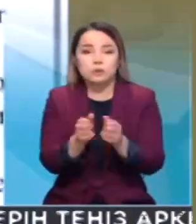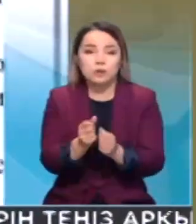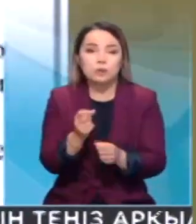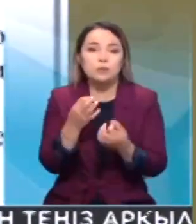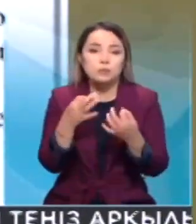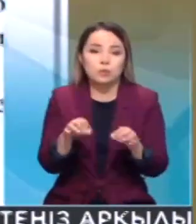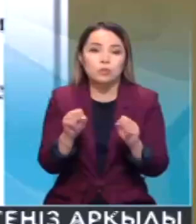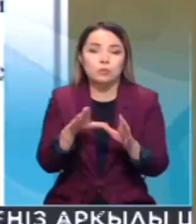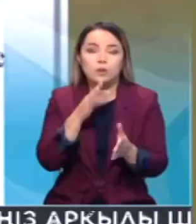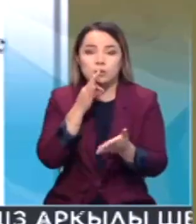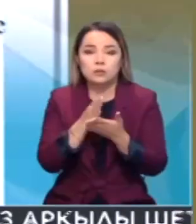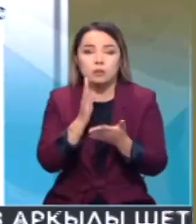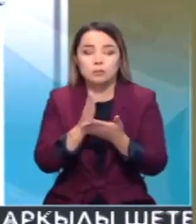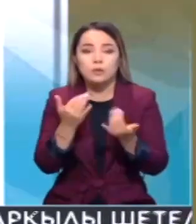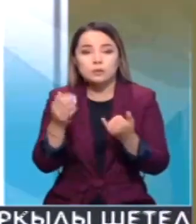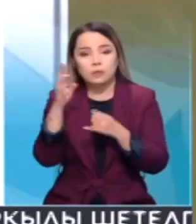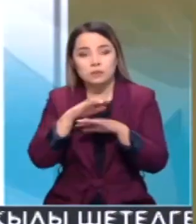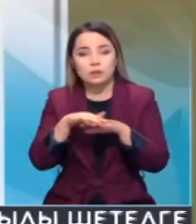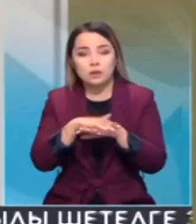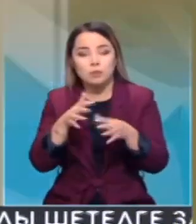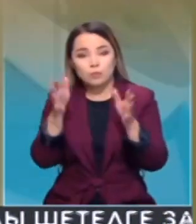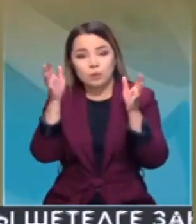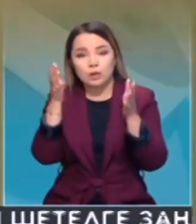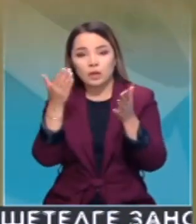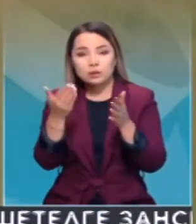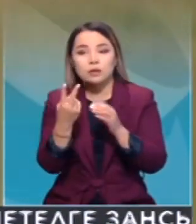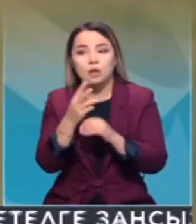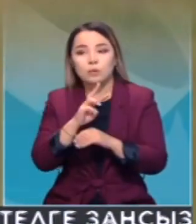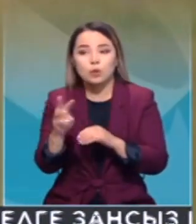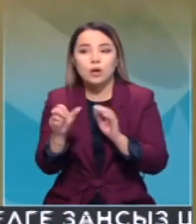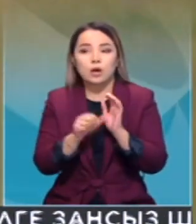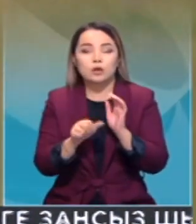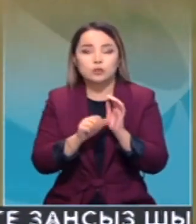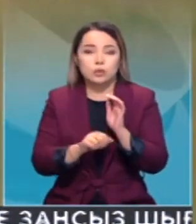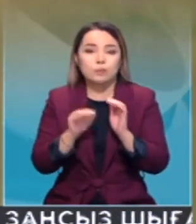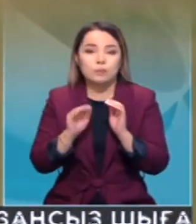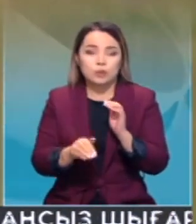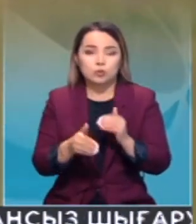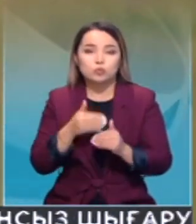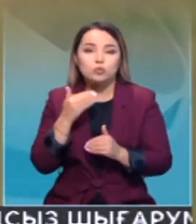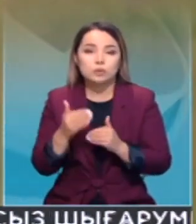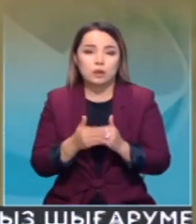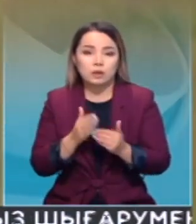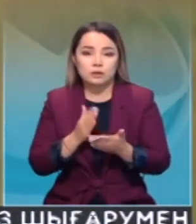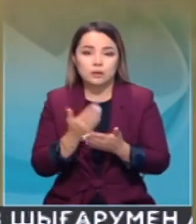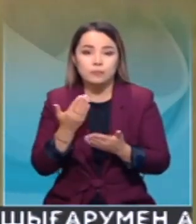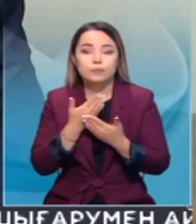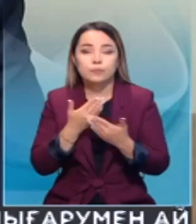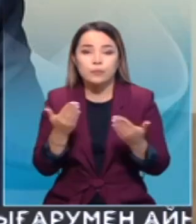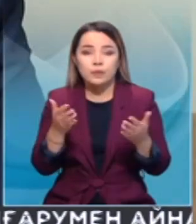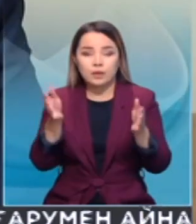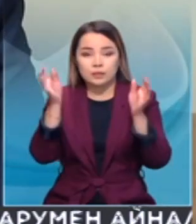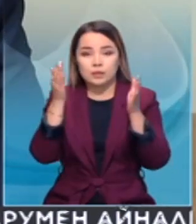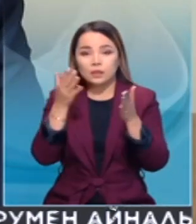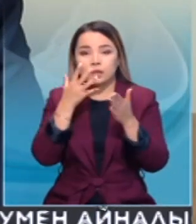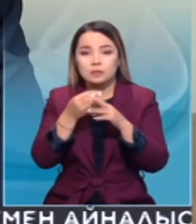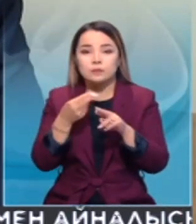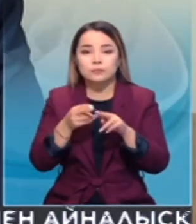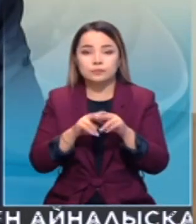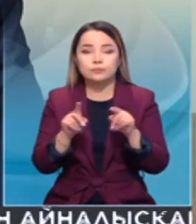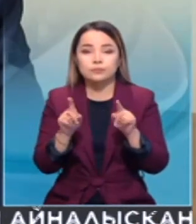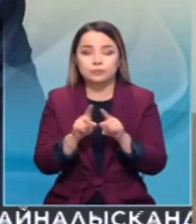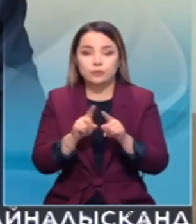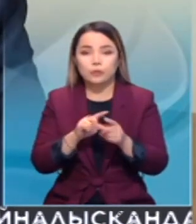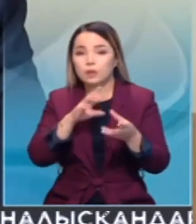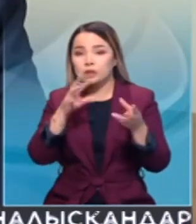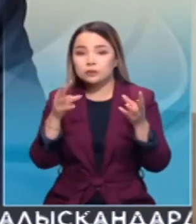рұқсат берілуі мүмкін. Қазір елде бөкеннің саны 2 миллион 600 мыңға жуықтаған. Соңғы рет кейікті осы